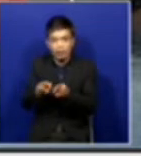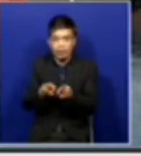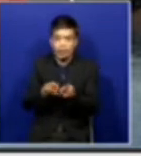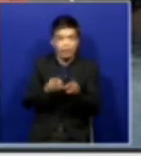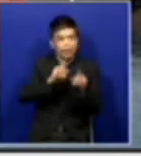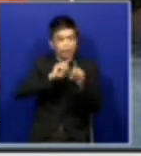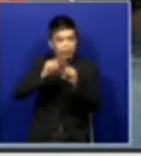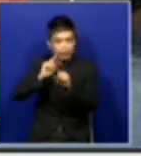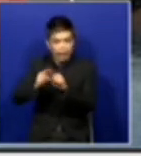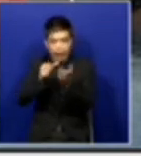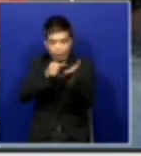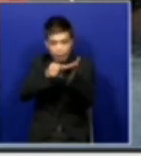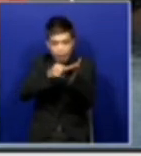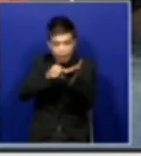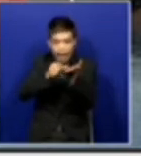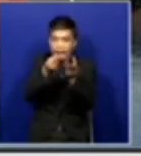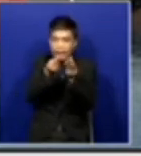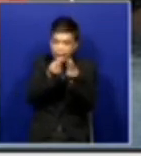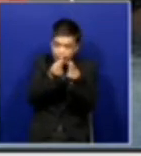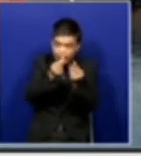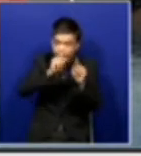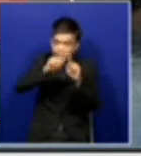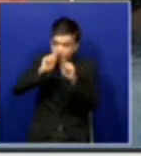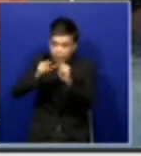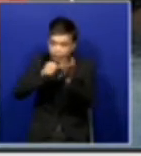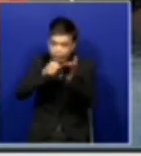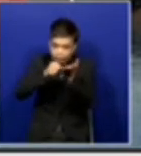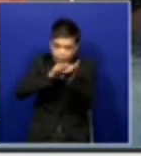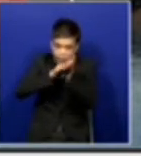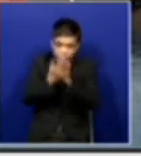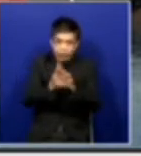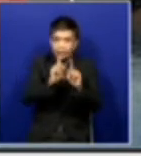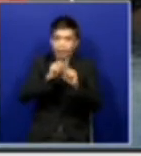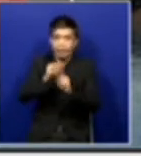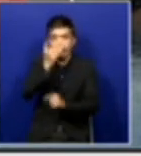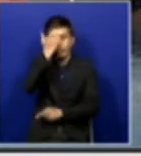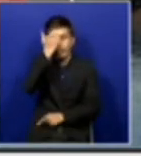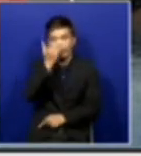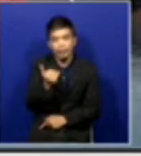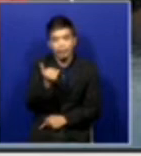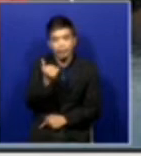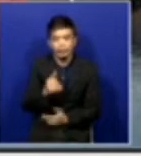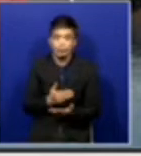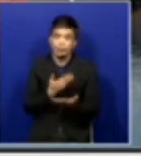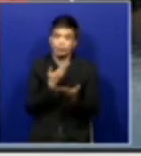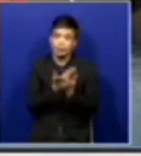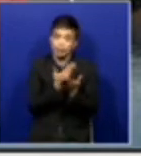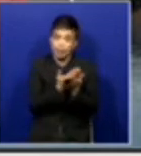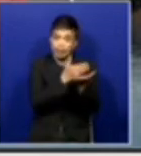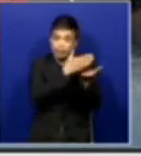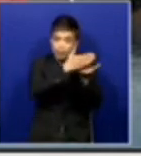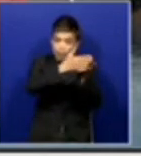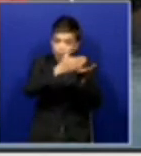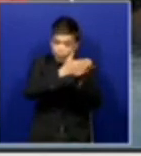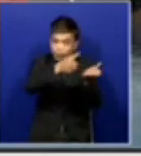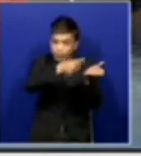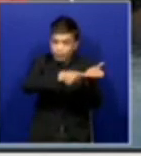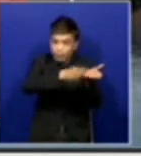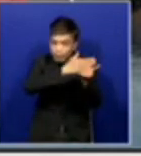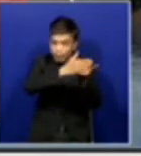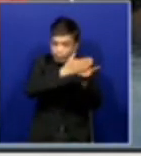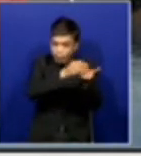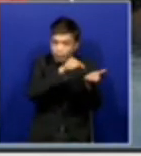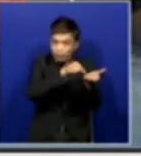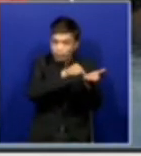ไปแก้ตัวเลขโน่นนั่นนี่แล้วเอาเงินที่จะไปใช้หนี้เนี่ยม